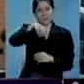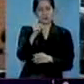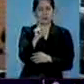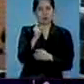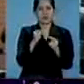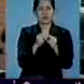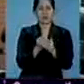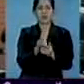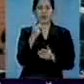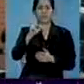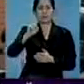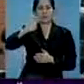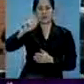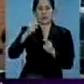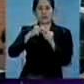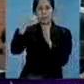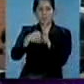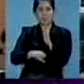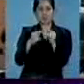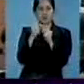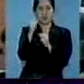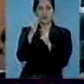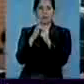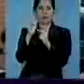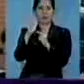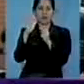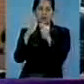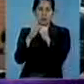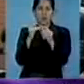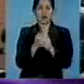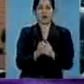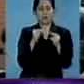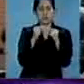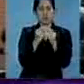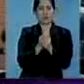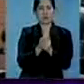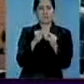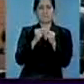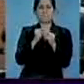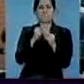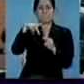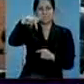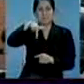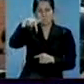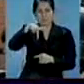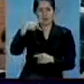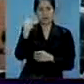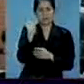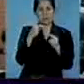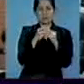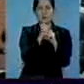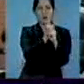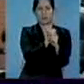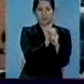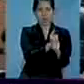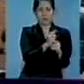ให้คดีผิดอาญาอื่นเป็นคดีพิเศษที่ต้องสืบสวนสอบสวนตามพระราชบัญญัติการสอบสวนคดีพิเศษ